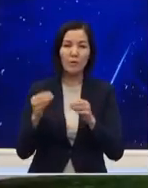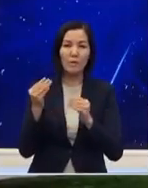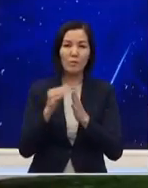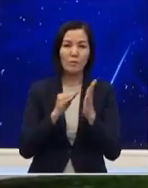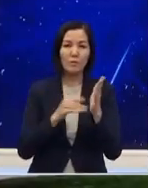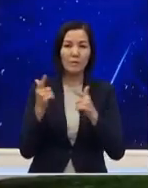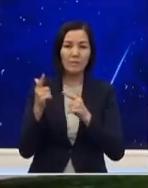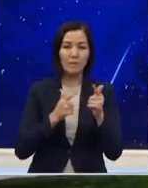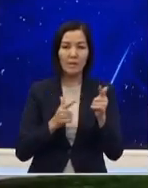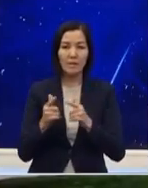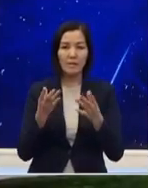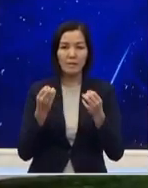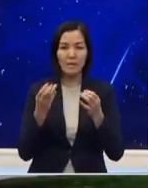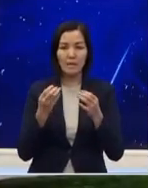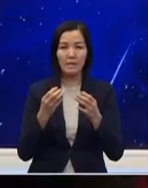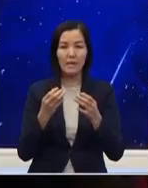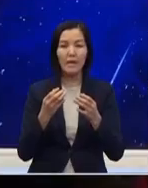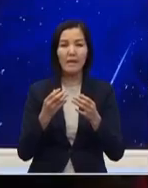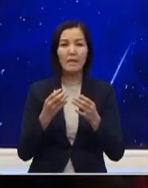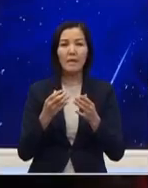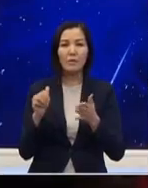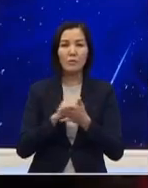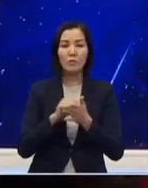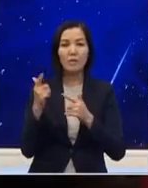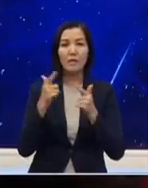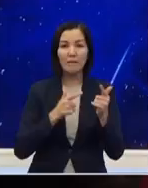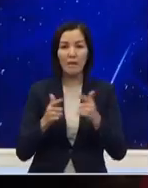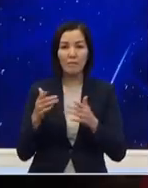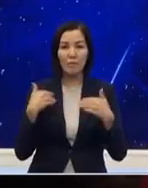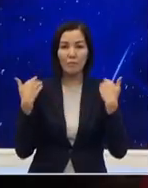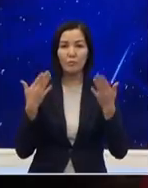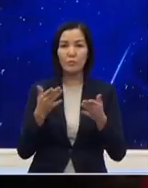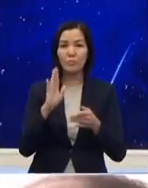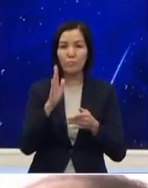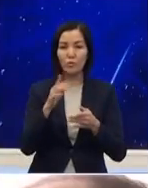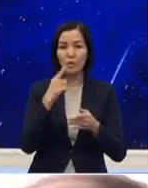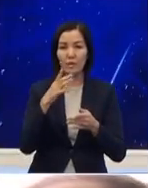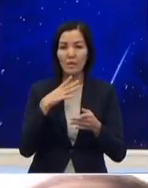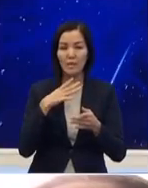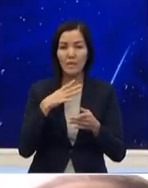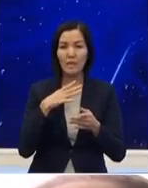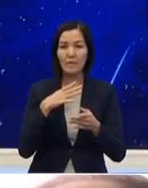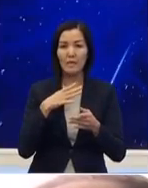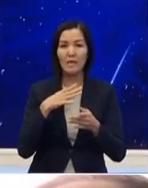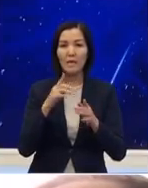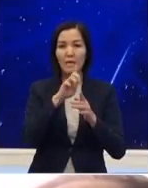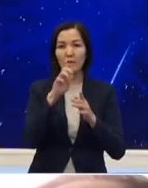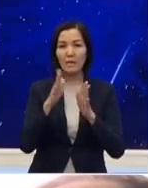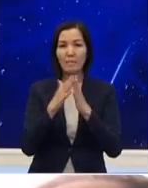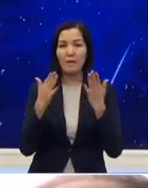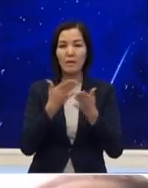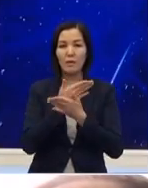құжаттар төңірегінен тағы да аспады. Құжаттары дайын болғанда ұсынасыңдар, деді әкім. Есесіне аудандық кітапқана